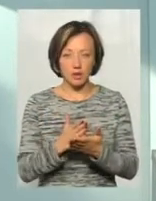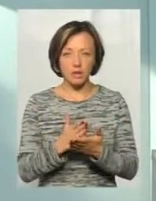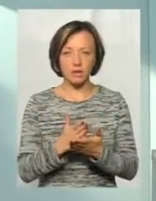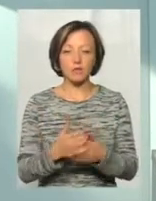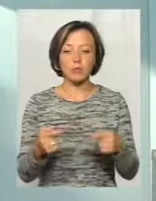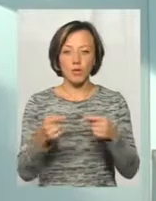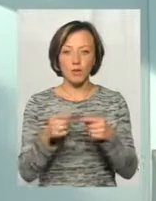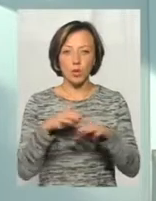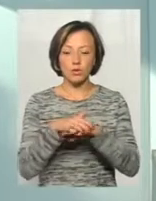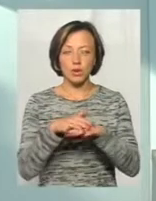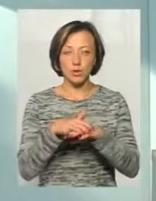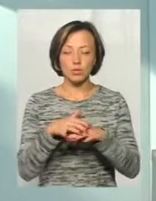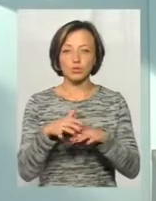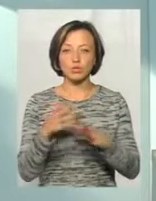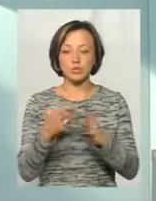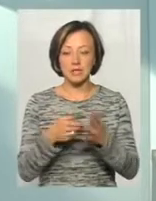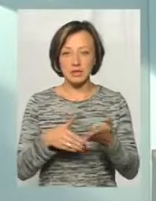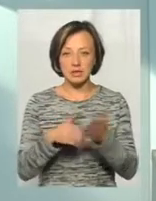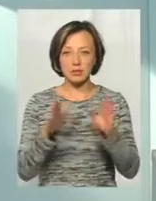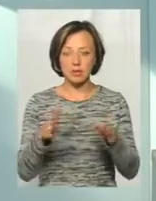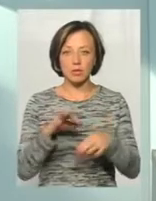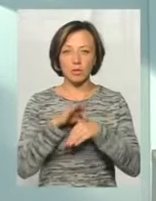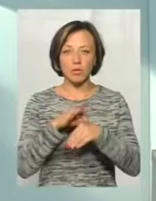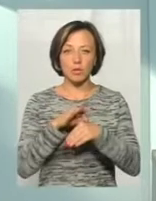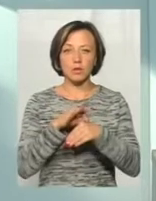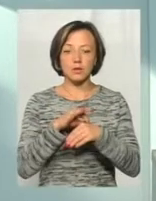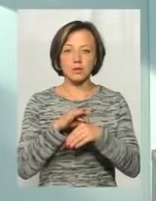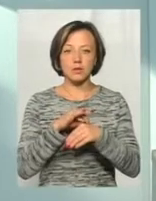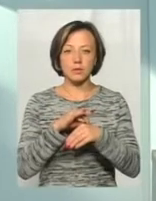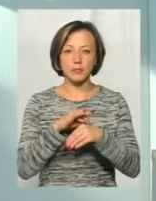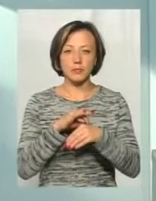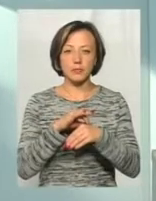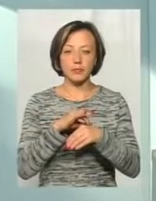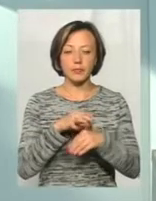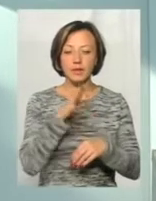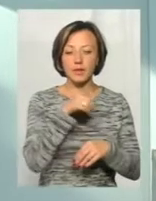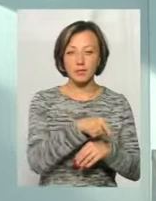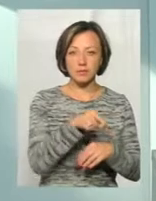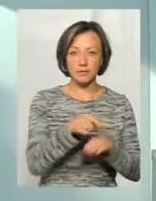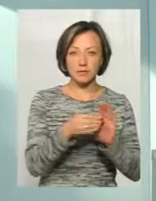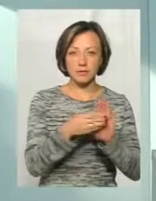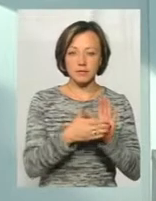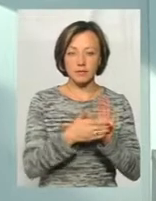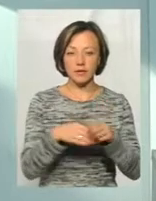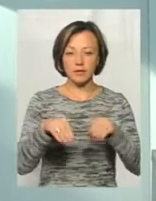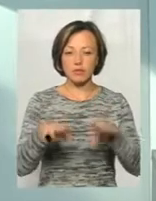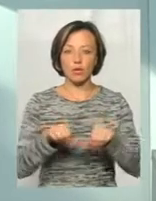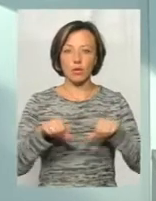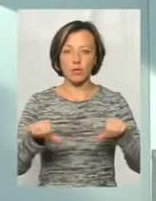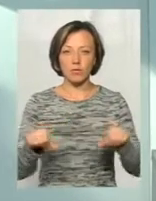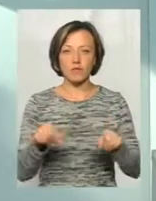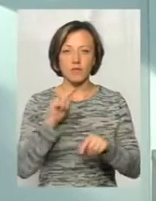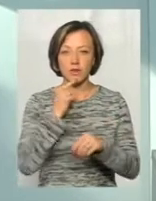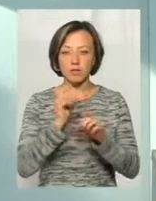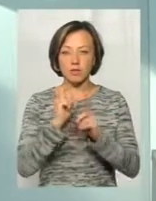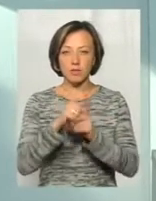відповідно розрахунок субсидії буде проводитися, з того терміну, який зазначений там у рішенні комісії. Тут важко